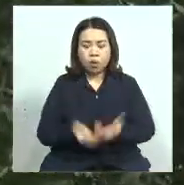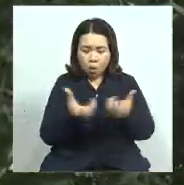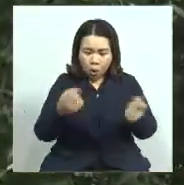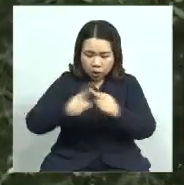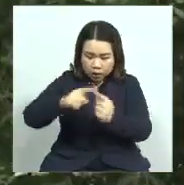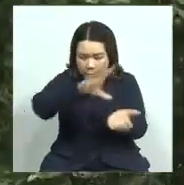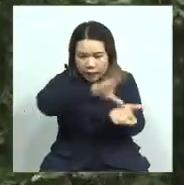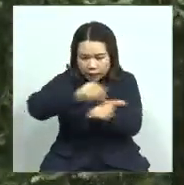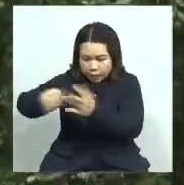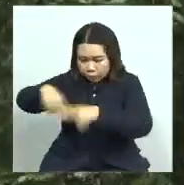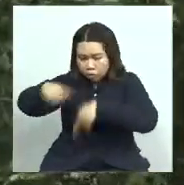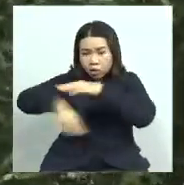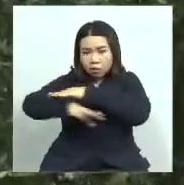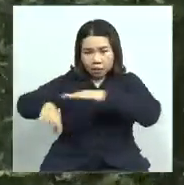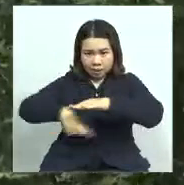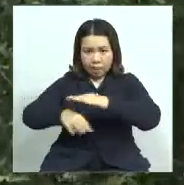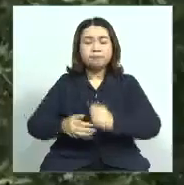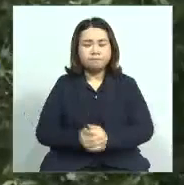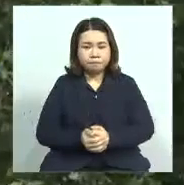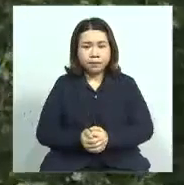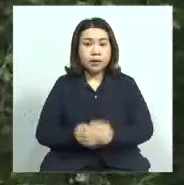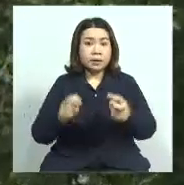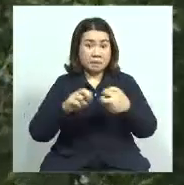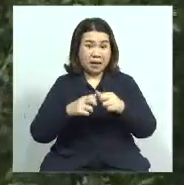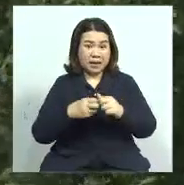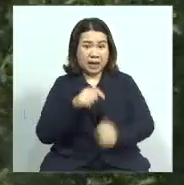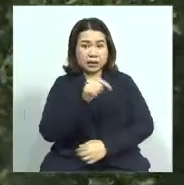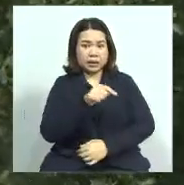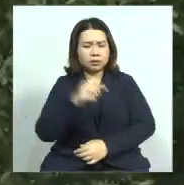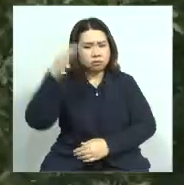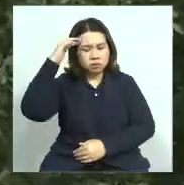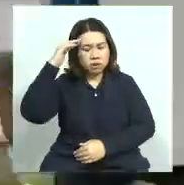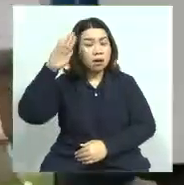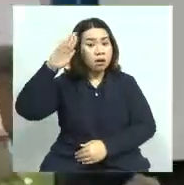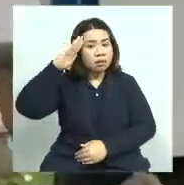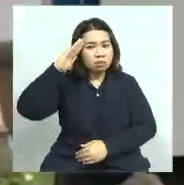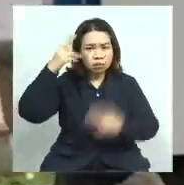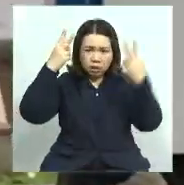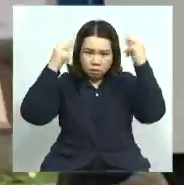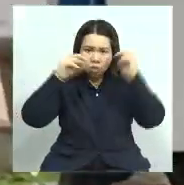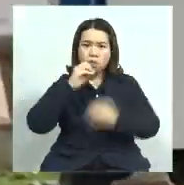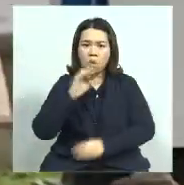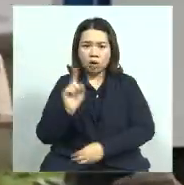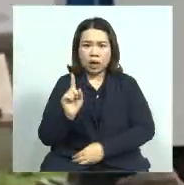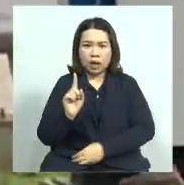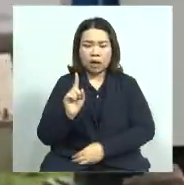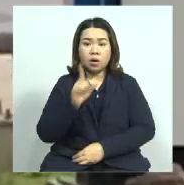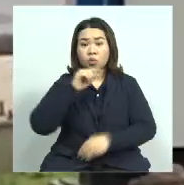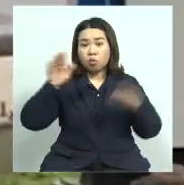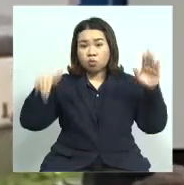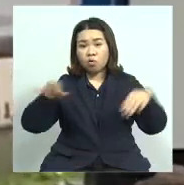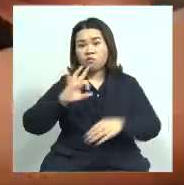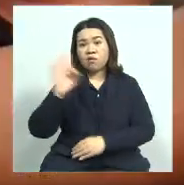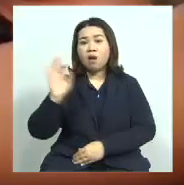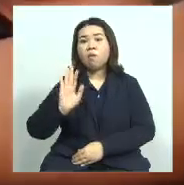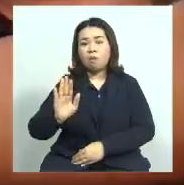ๆให้เรียบร้อยนะครับ จากเหตุการณ์ที่เกิดขึ้นนะคะทางพลเอกประยุทธ์จันทร์โอชานายกรัฐมนตรีก็โพสต์ข้อความลงใน Twitter ส่วนตัวนะคะ